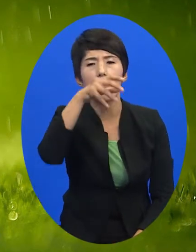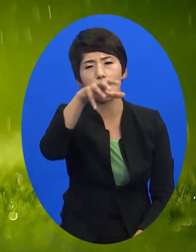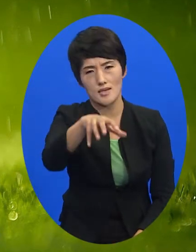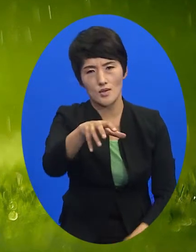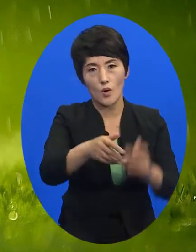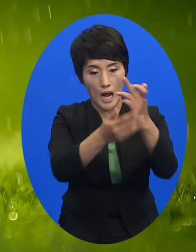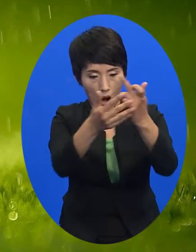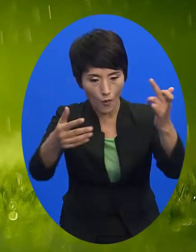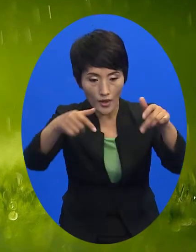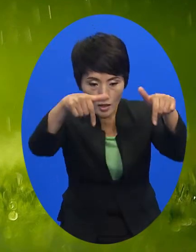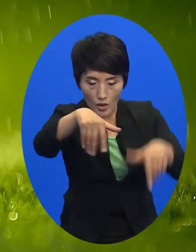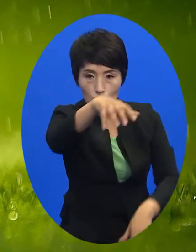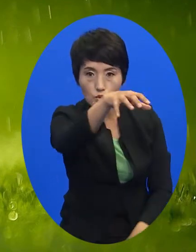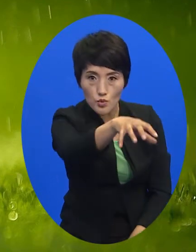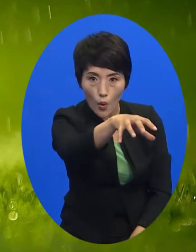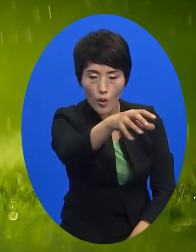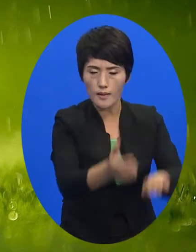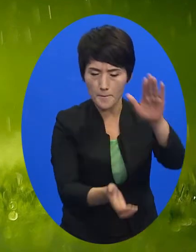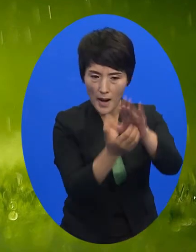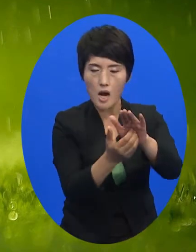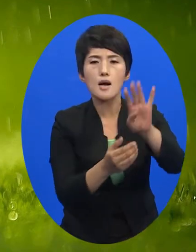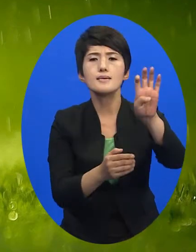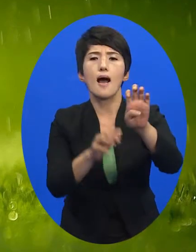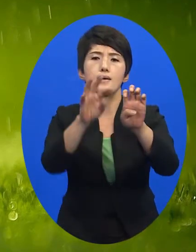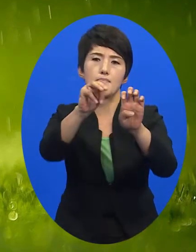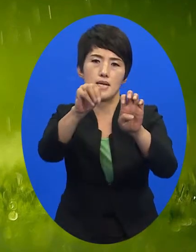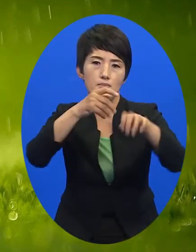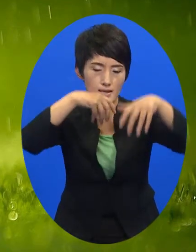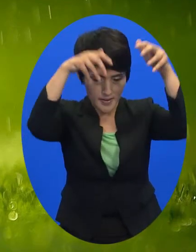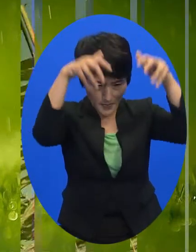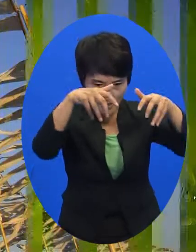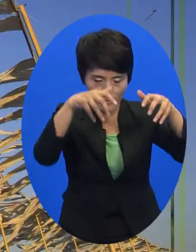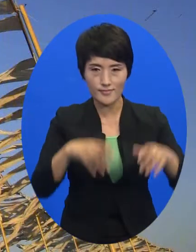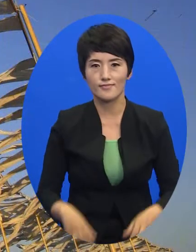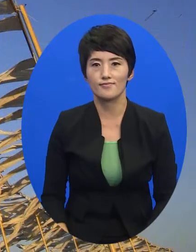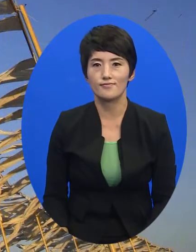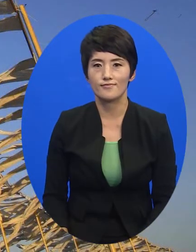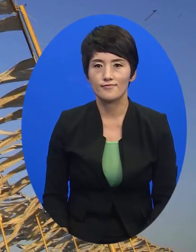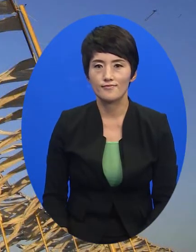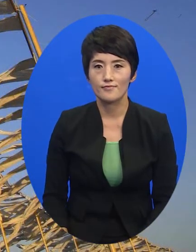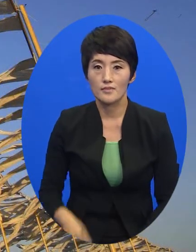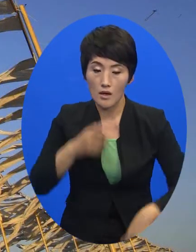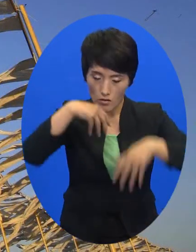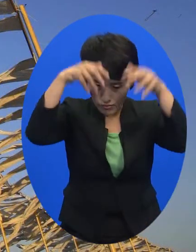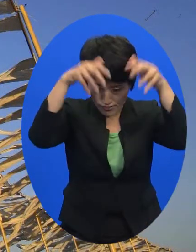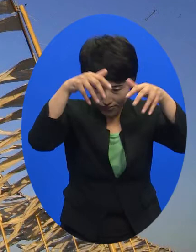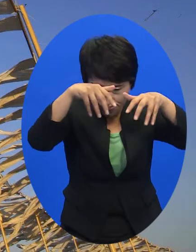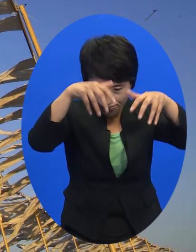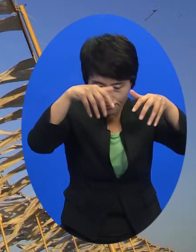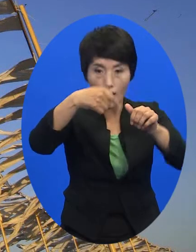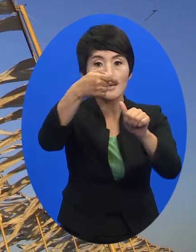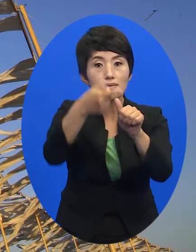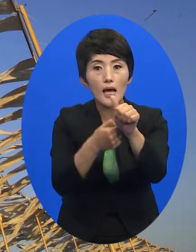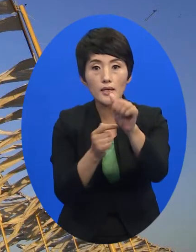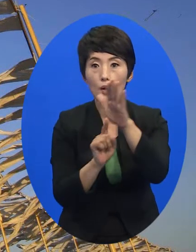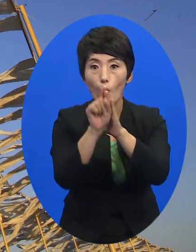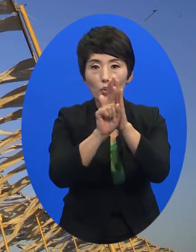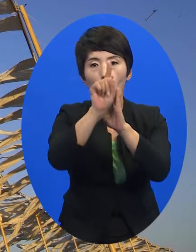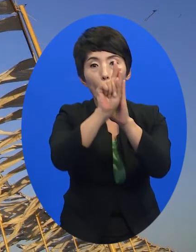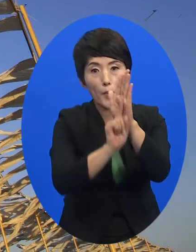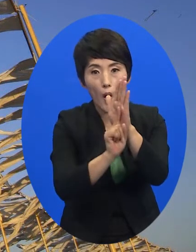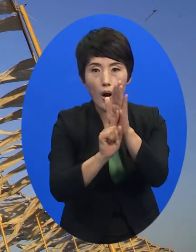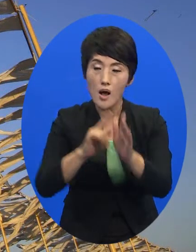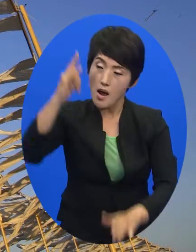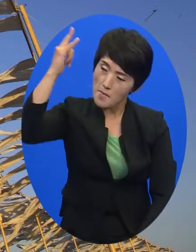강원도, 영서 등에는 최대 40mm의 비가 예상됩니다. 한편 비가 내리면서 한낮 더위는 주춤하겠습니다.